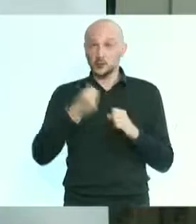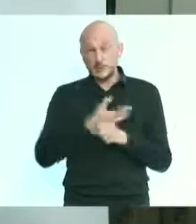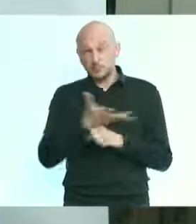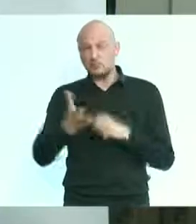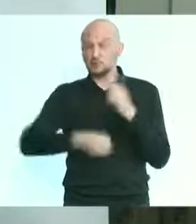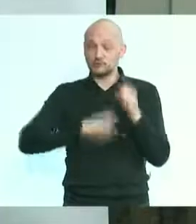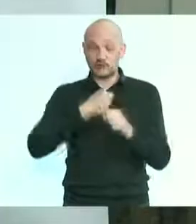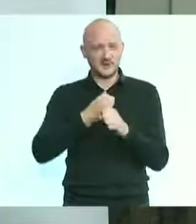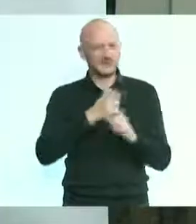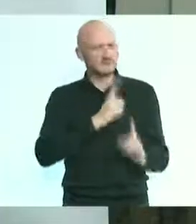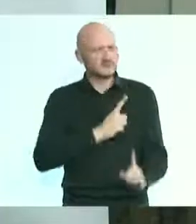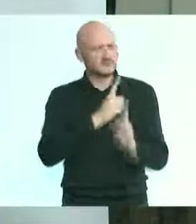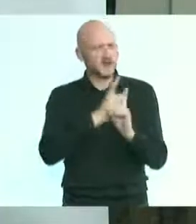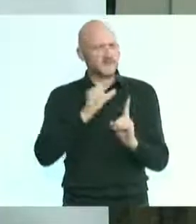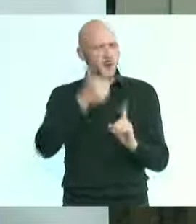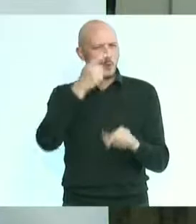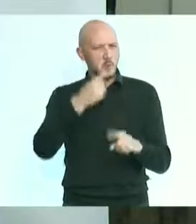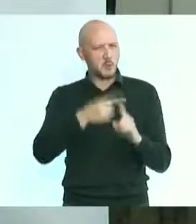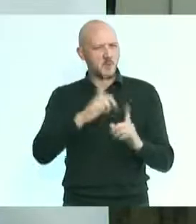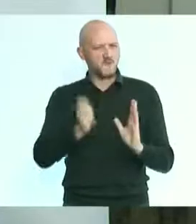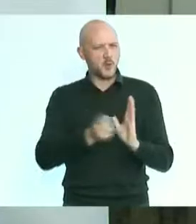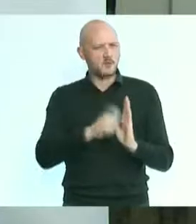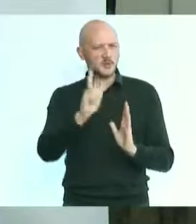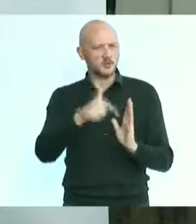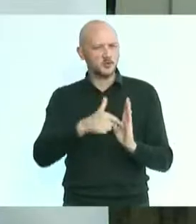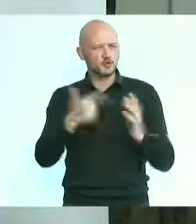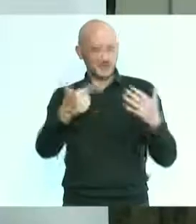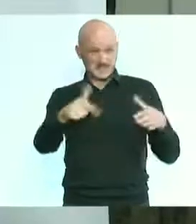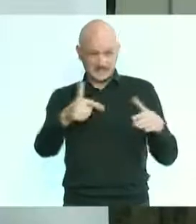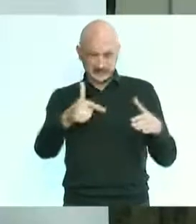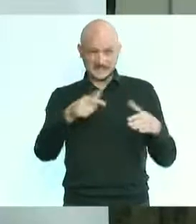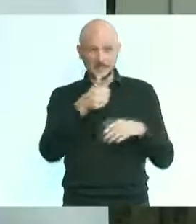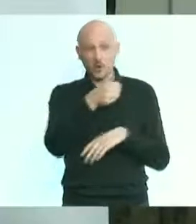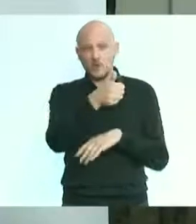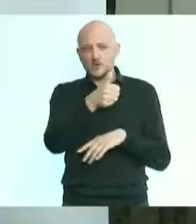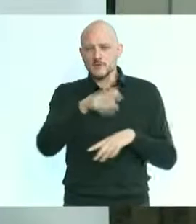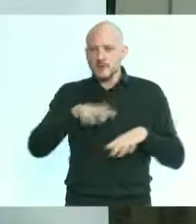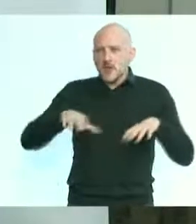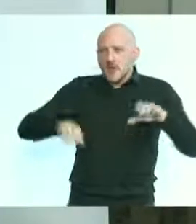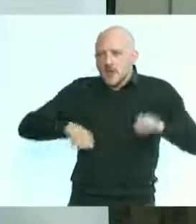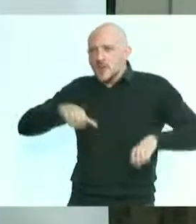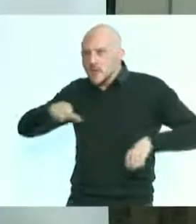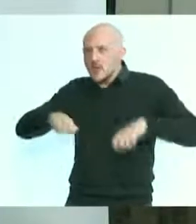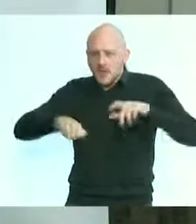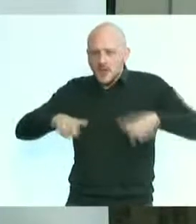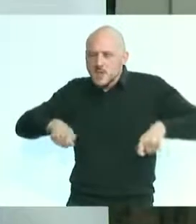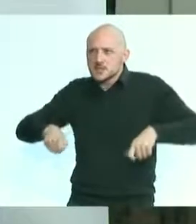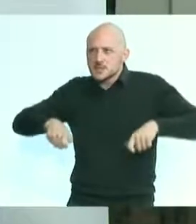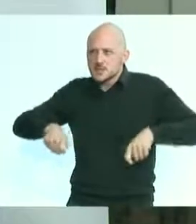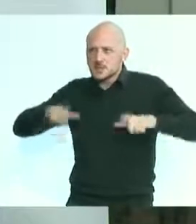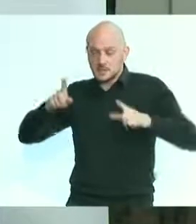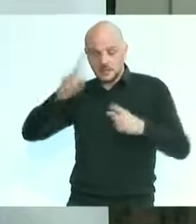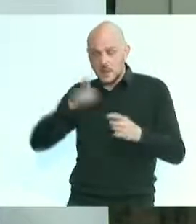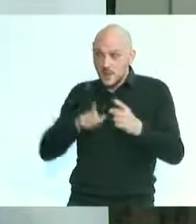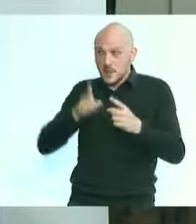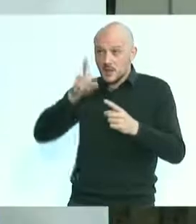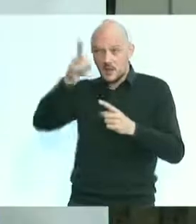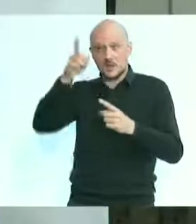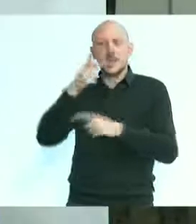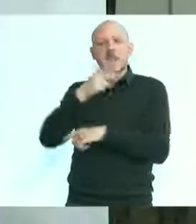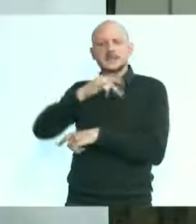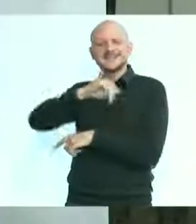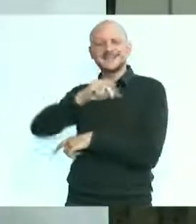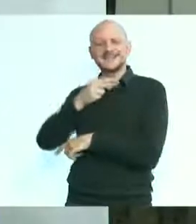rencontrés en 2017, après, je crois, votre grimpette pour sensibiliser l'opinion publique du Kilimandjaro en